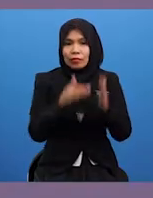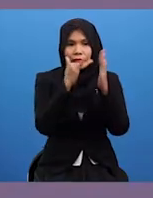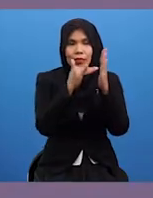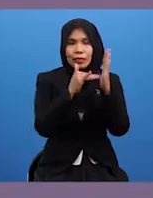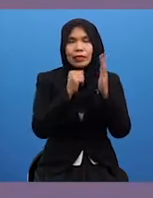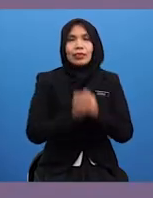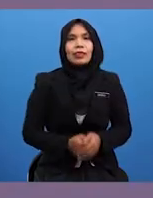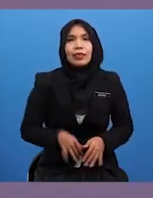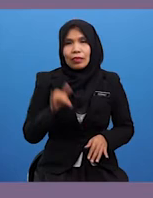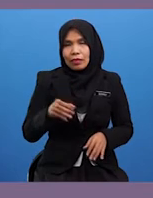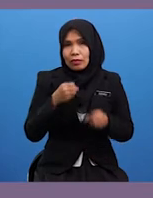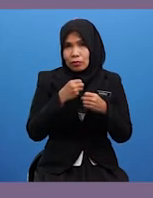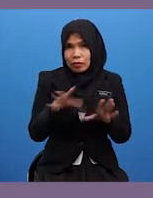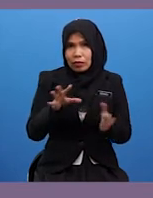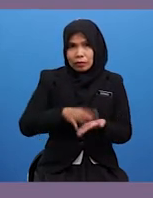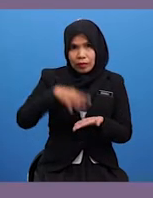pelajari.